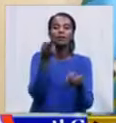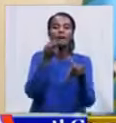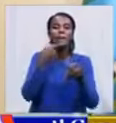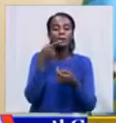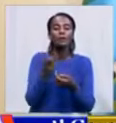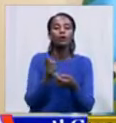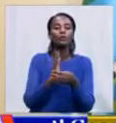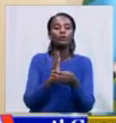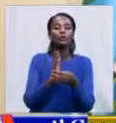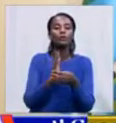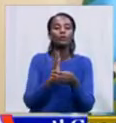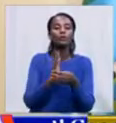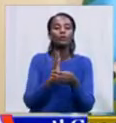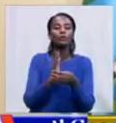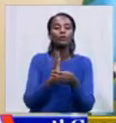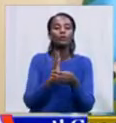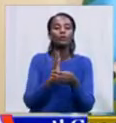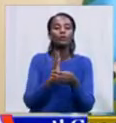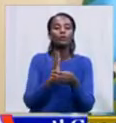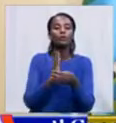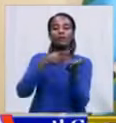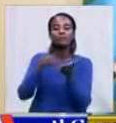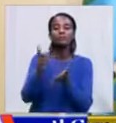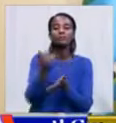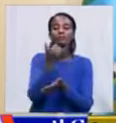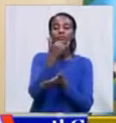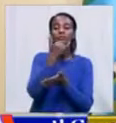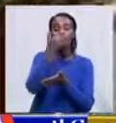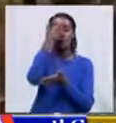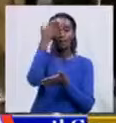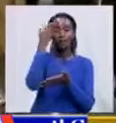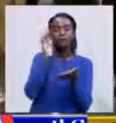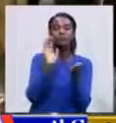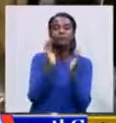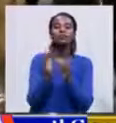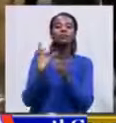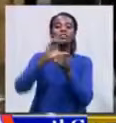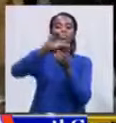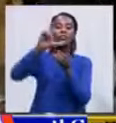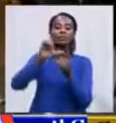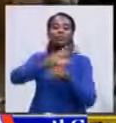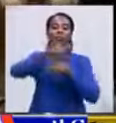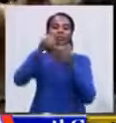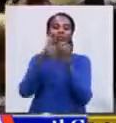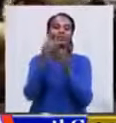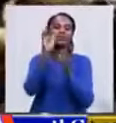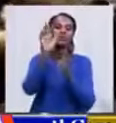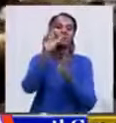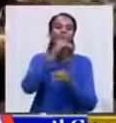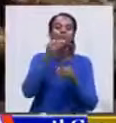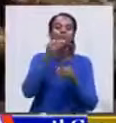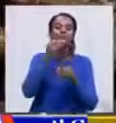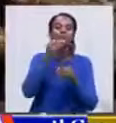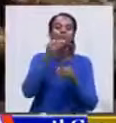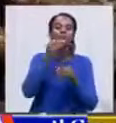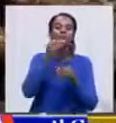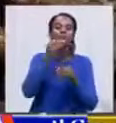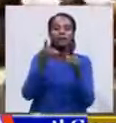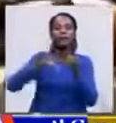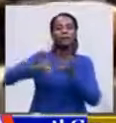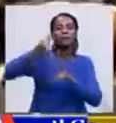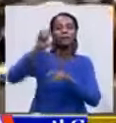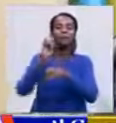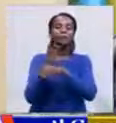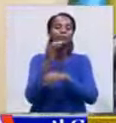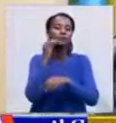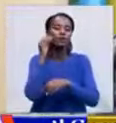የሚባለው በኋላ ላይ ዋጋ ያስከፍለናል፣ ለጥፋት ሰበብ ይሆንብናል። የክልሉ ጠቅላይ ሸሪያ ፍርድ ቤት ምክትል ሰብሳቢና የከፍተኛ ምክር